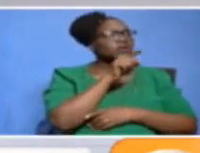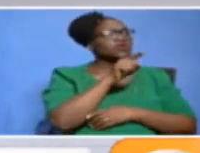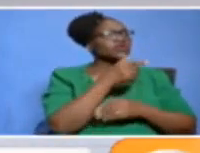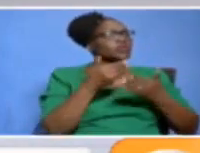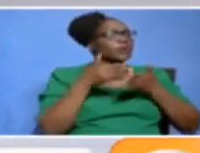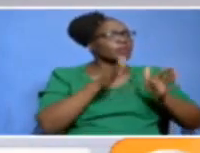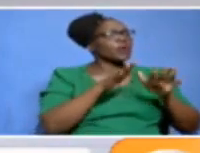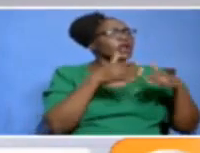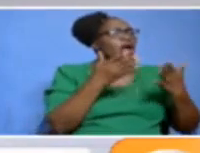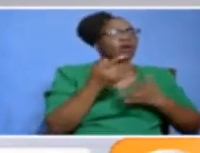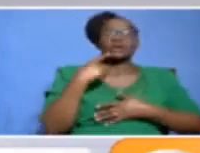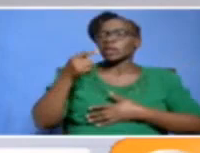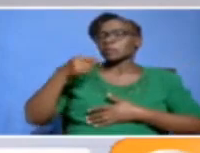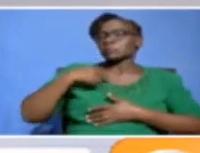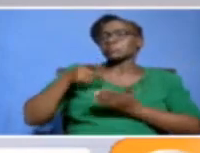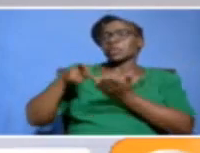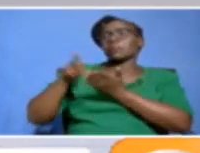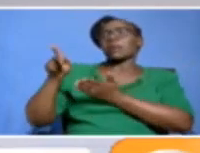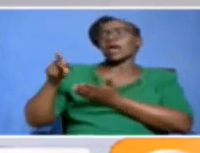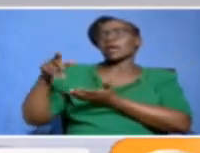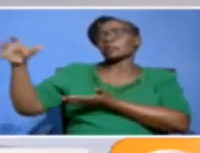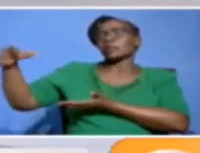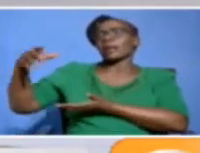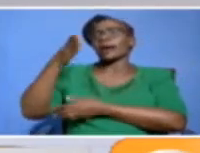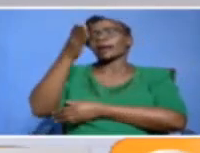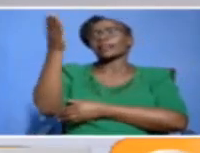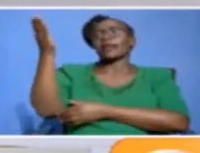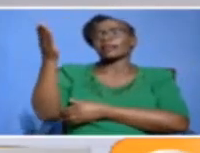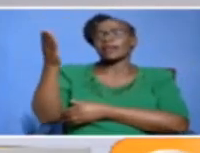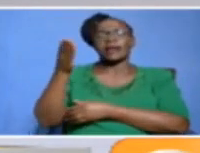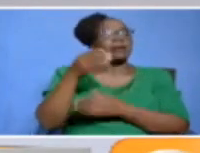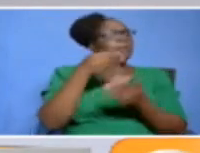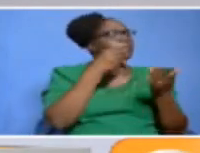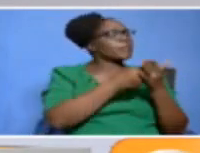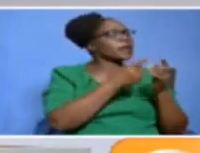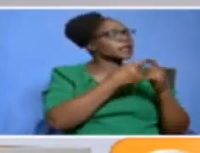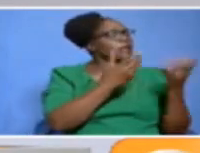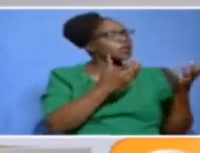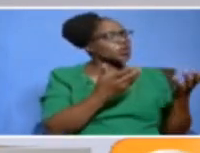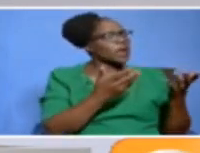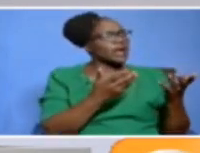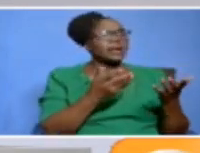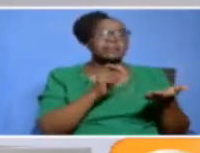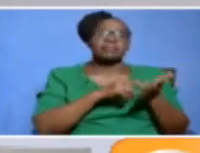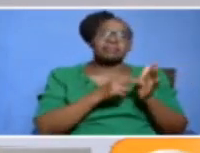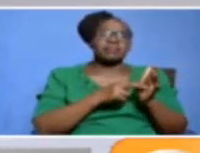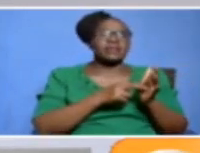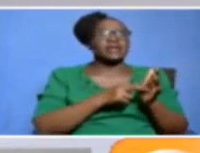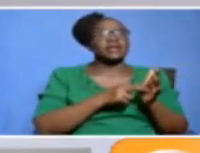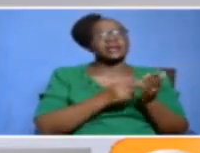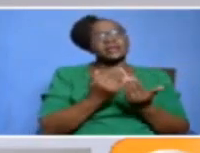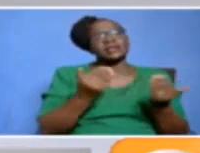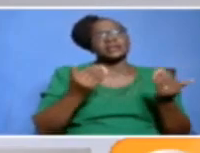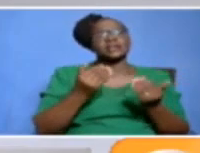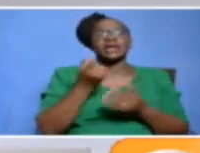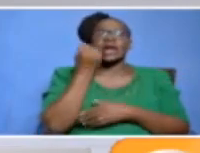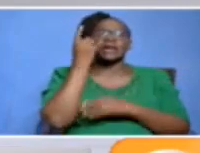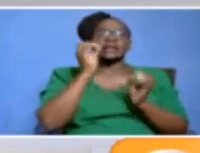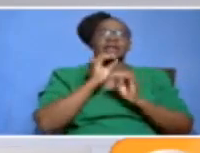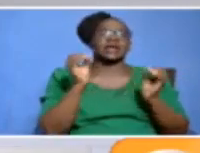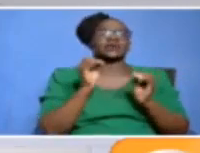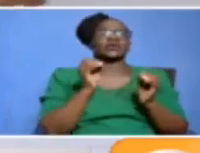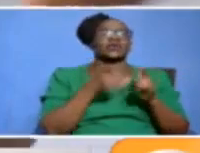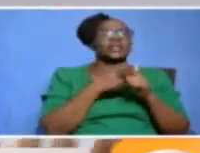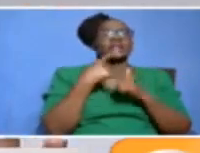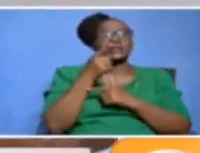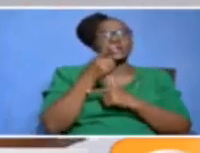umemtoa wapi? Mwambie nilimnunua dukani. Sokoni. Kosa linaanzia hapo. Yani huyu mtoto umemzaa, wewe leo mwambie mtoto nilimnunua sokoni. Ndio anaanza